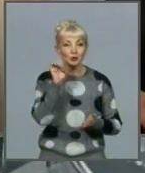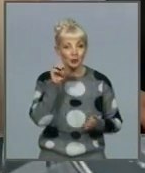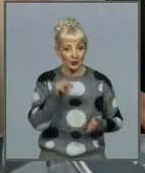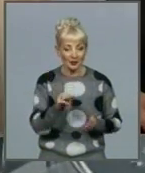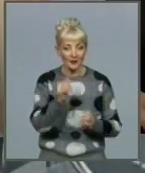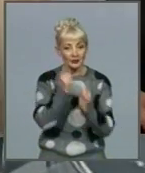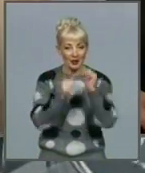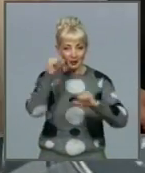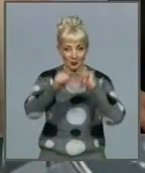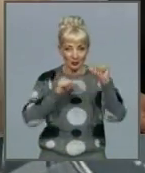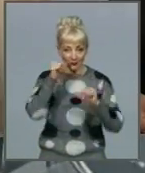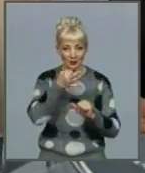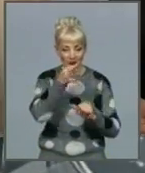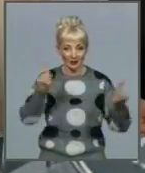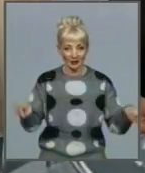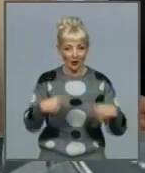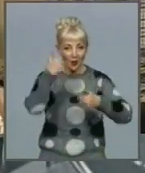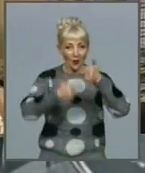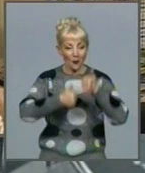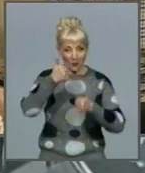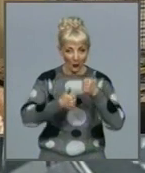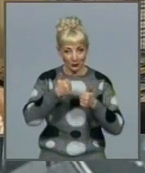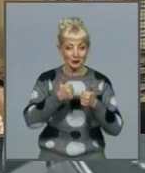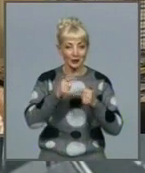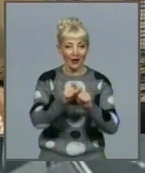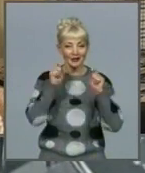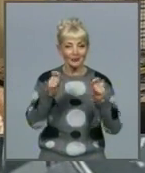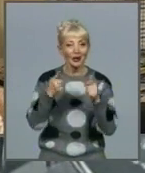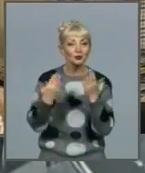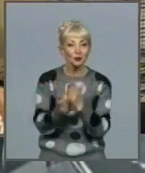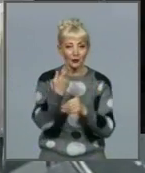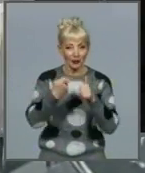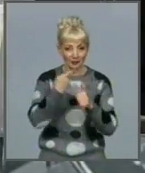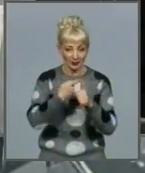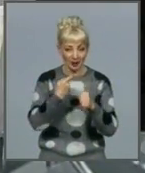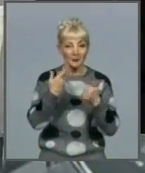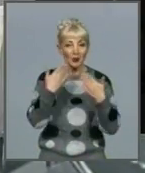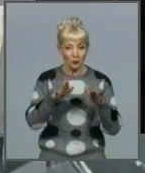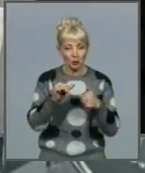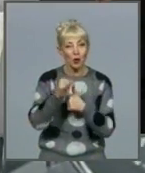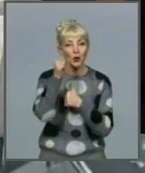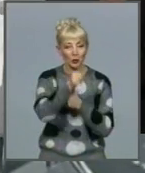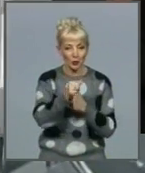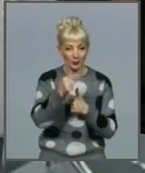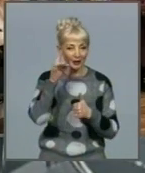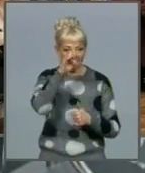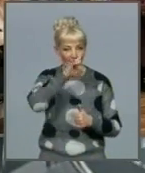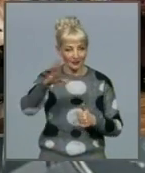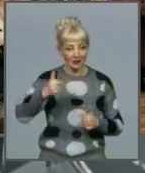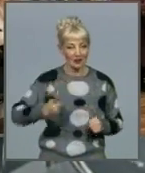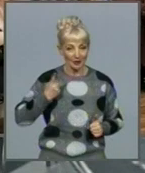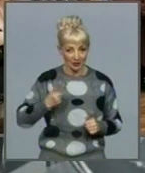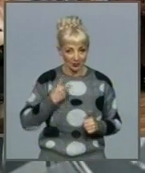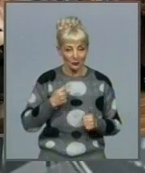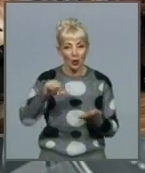конкурс відкриває ще й нові імена. Бо в ньому, крім вже визнаних майстрів аматорського образотворчого мистецтва, беруть участь і